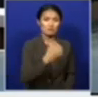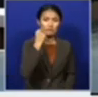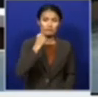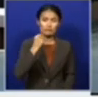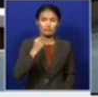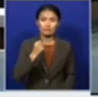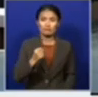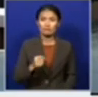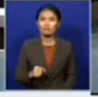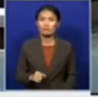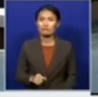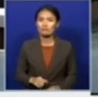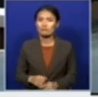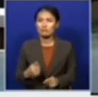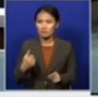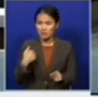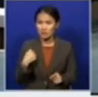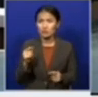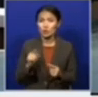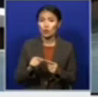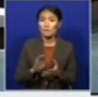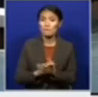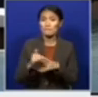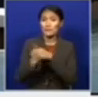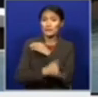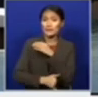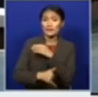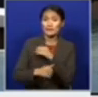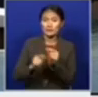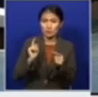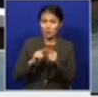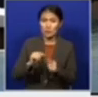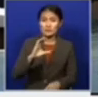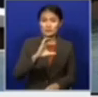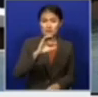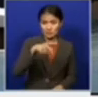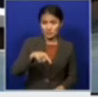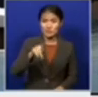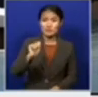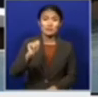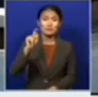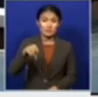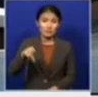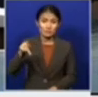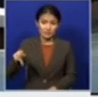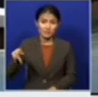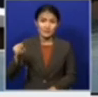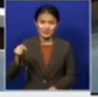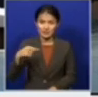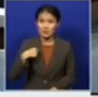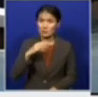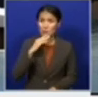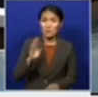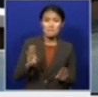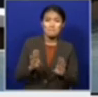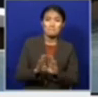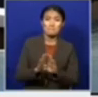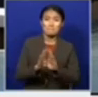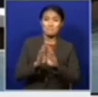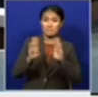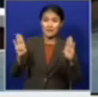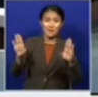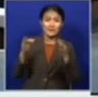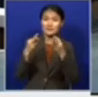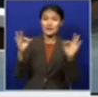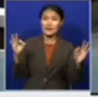านค่ะเคยได้ยินคำกล่าวที่ว่าการล่าอาณานิคมทางด้านเศรษฐกิจจนนำไปสู่การสูญเสียอธิป